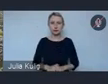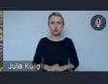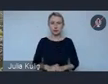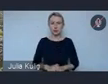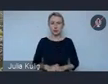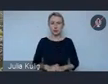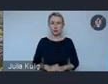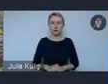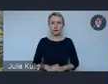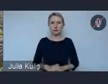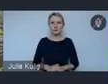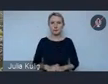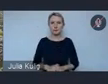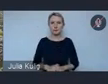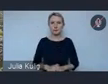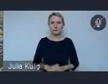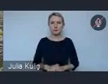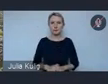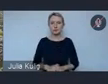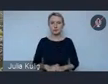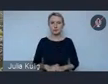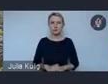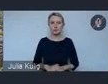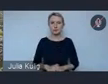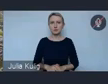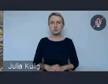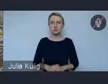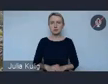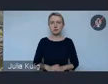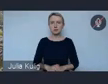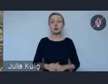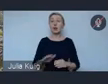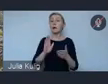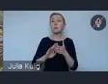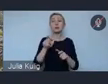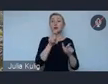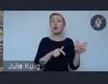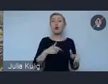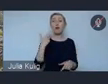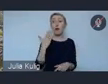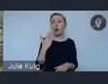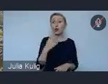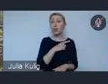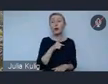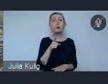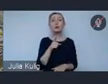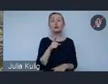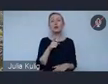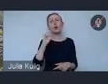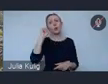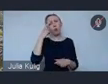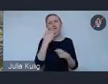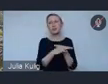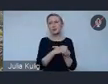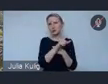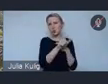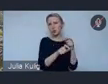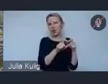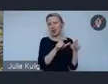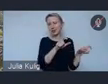pomocy i bez tych osób to są głównie studenci studentki